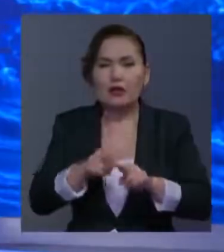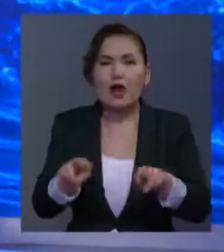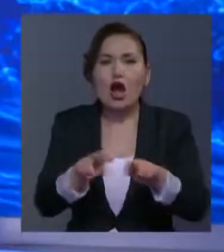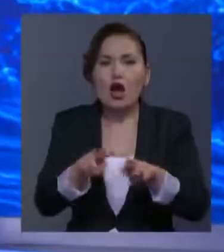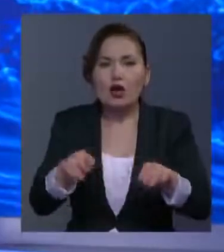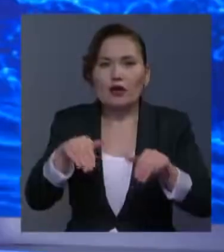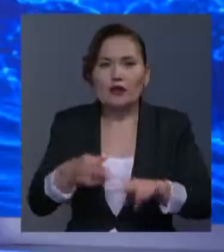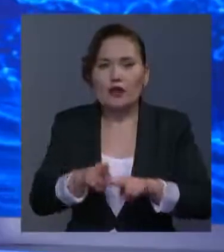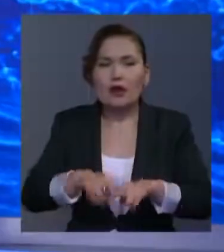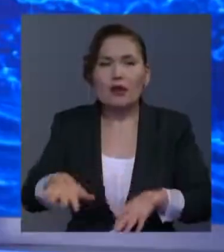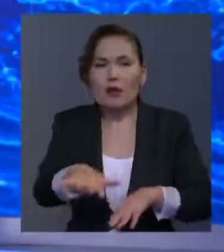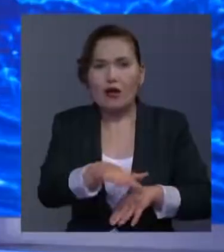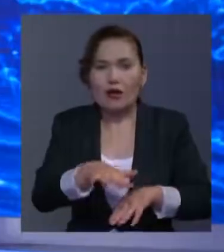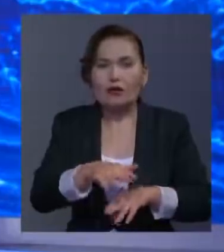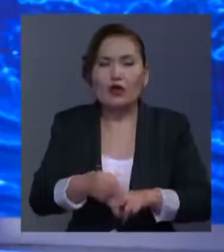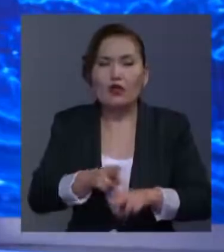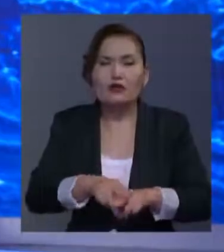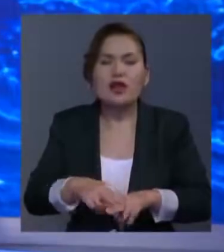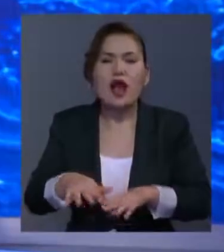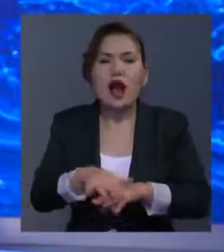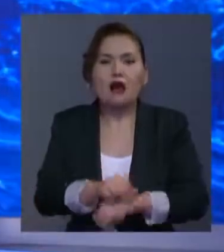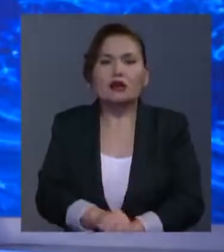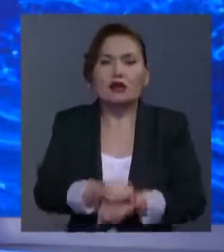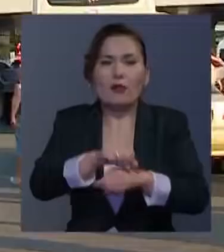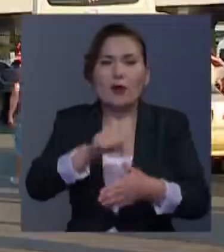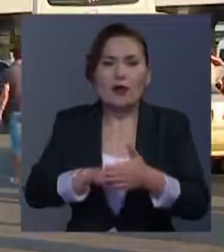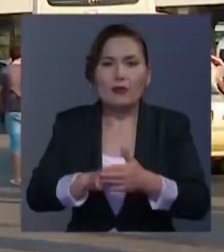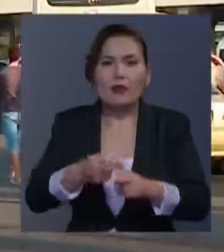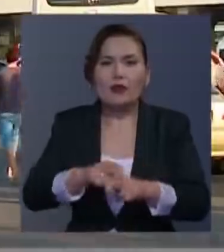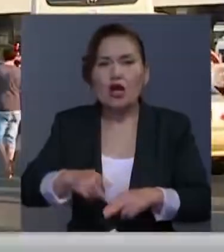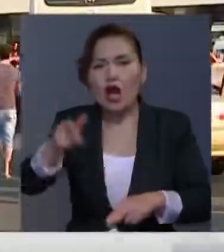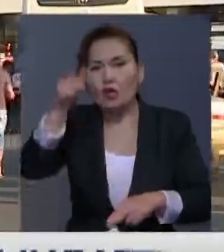Аджари аймағындағы наразылық шарасы итермеледі. Себебі жыл сайын Түркияға